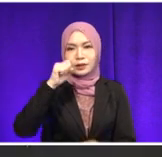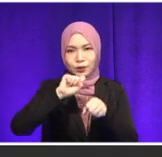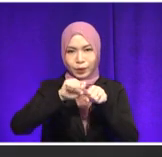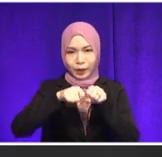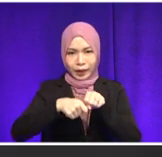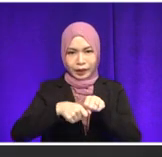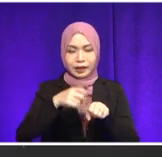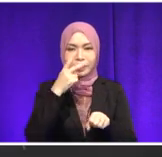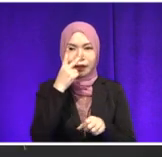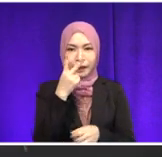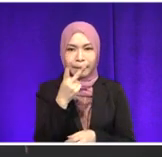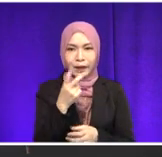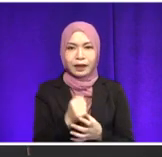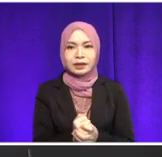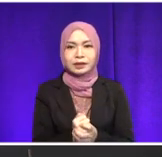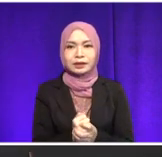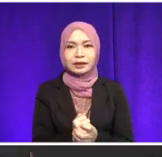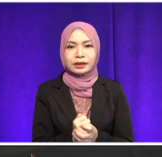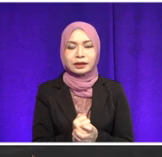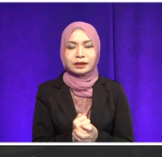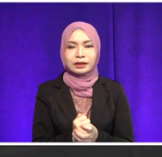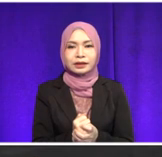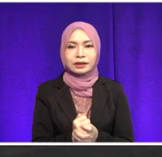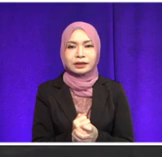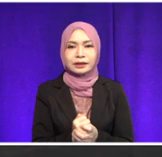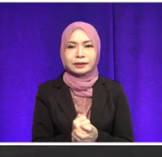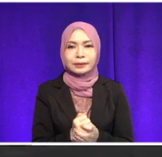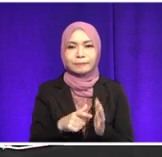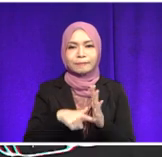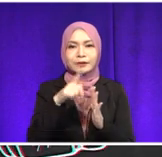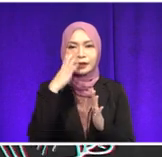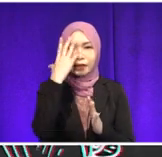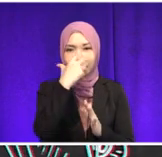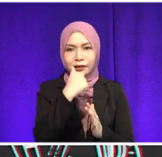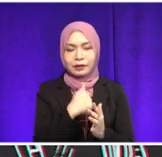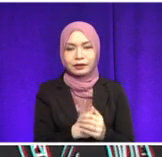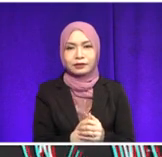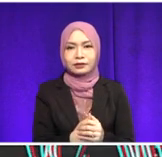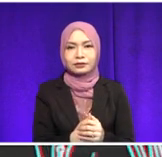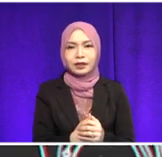perlu nampak Ke penegasan di situ mungkin dari segi penegasan kita